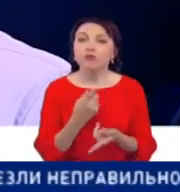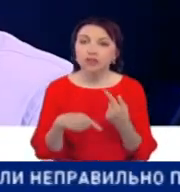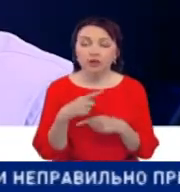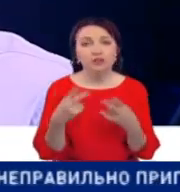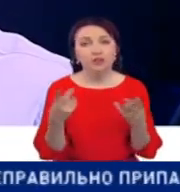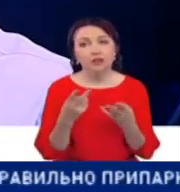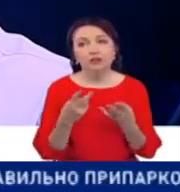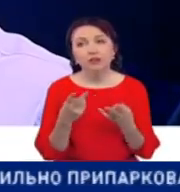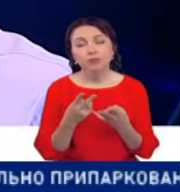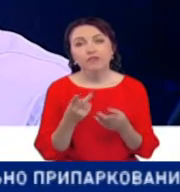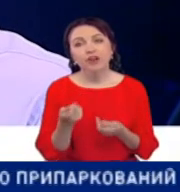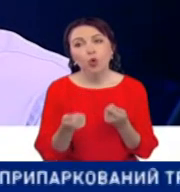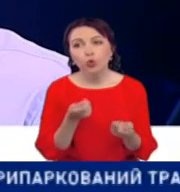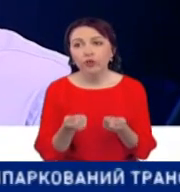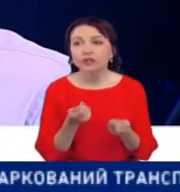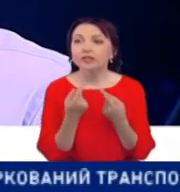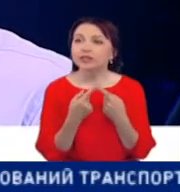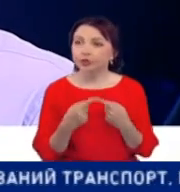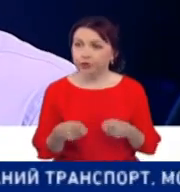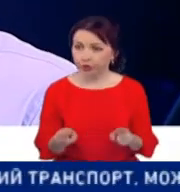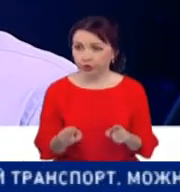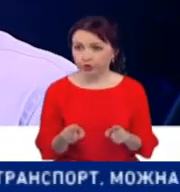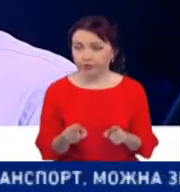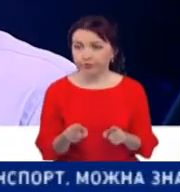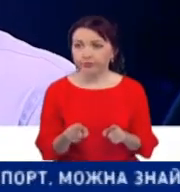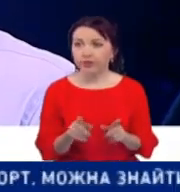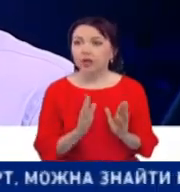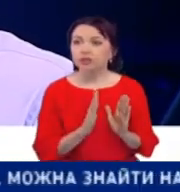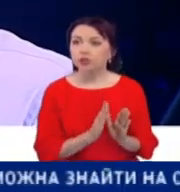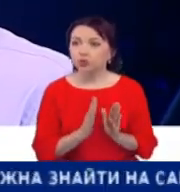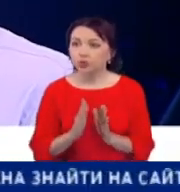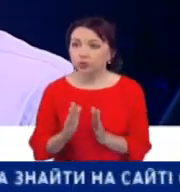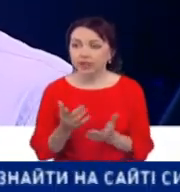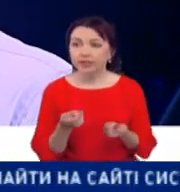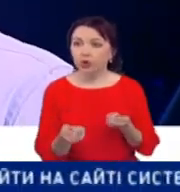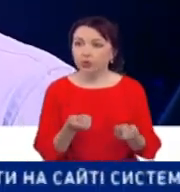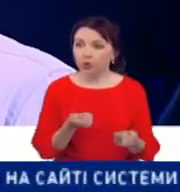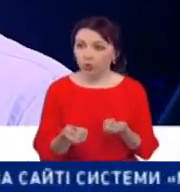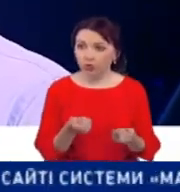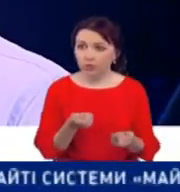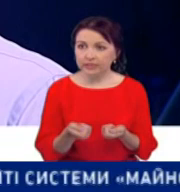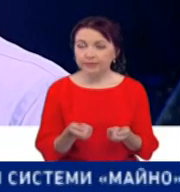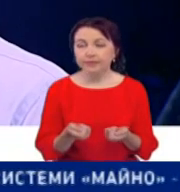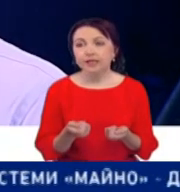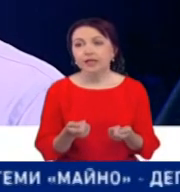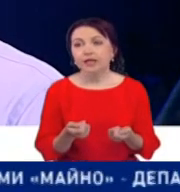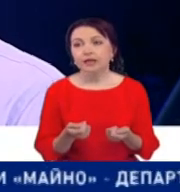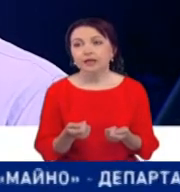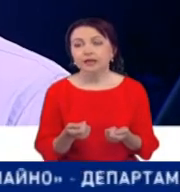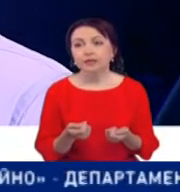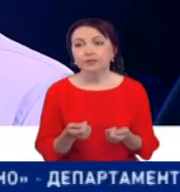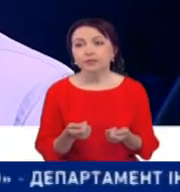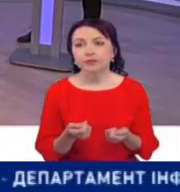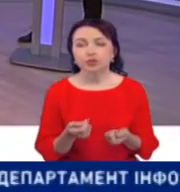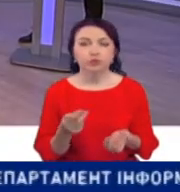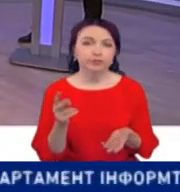треба врегулювати інші, в першу чергу, там, структури, які контролюють це, щоб вже ставити там